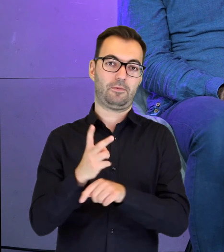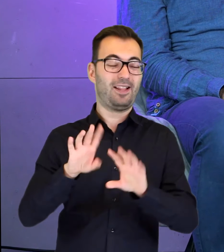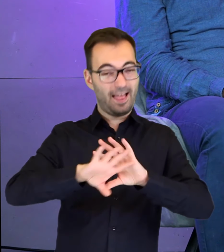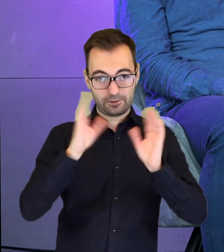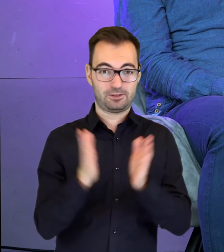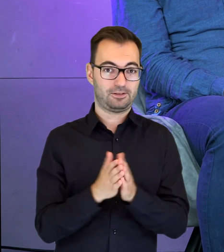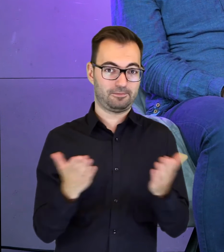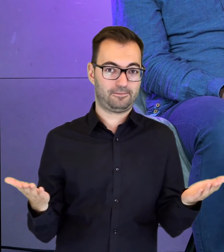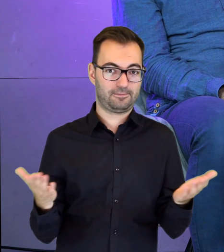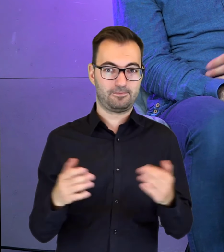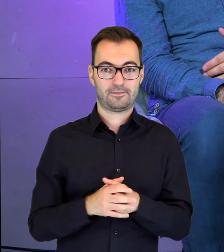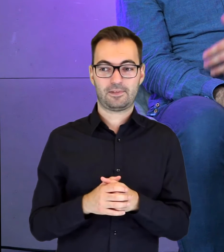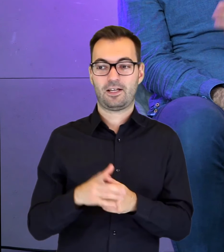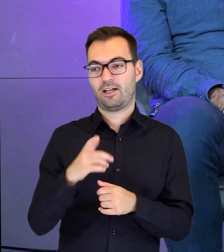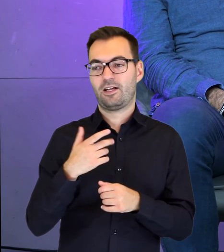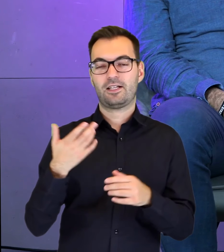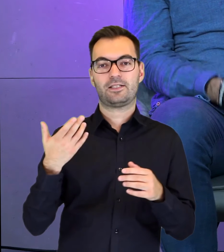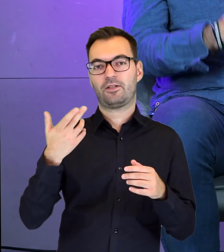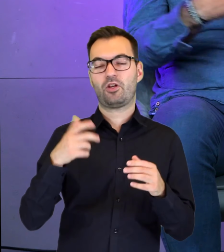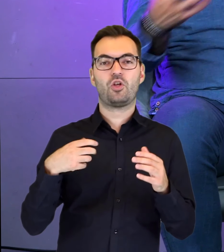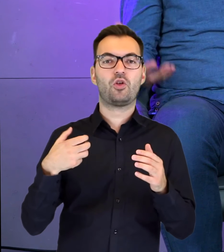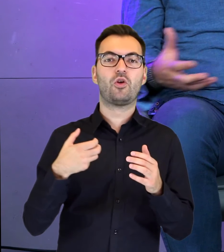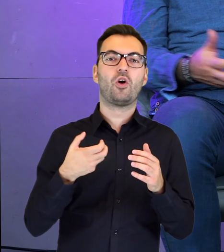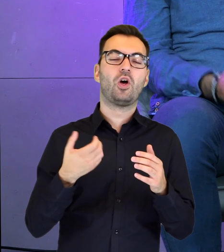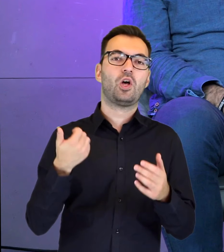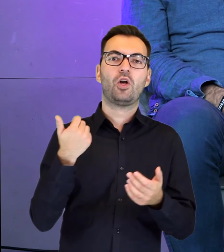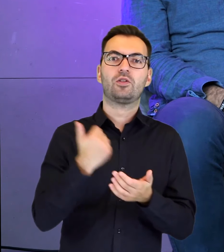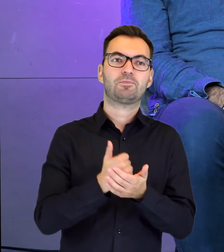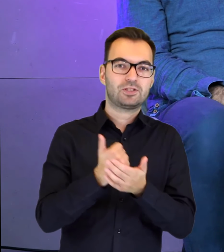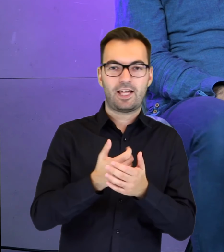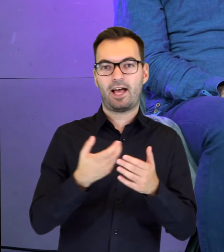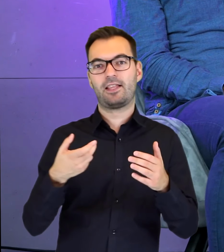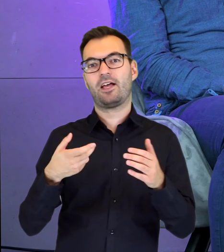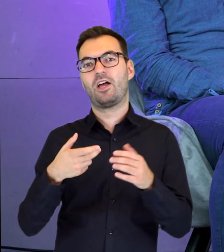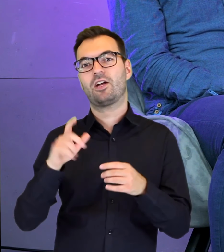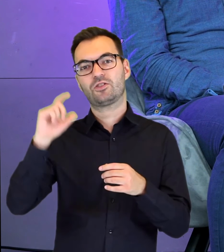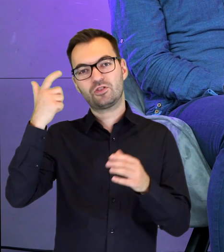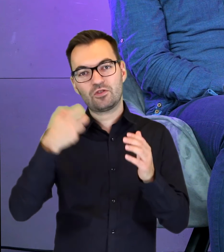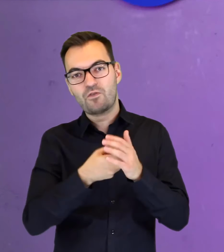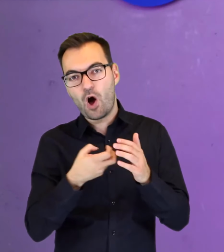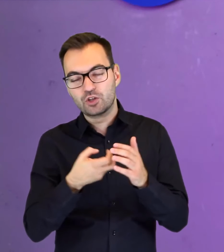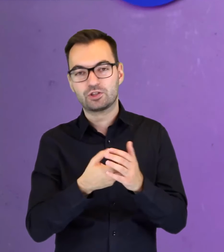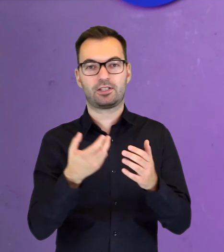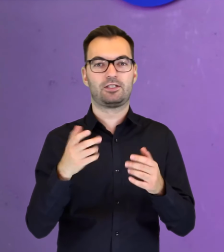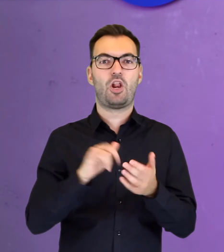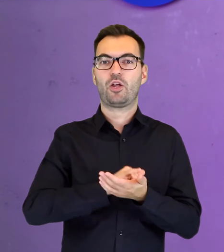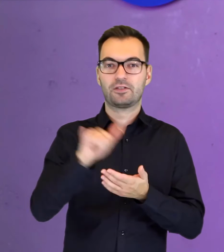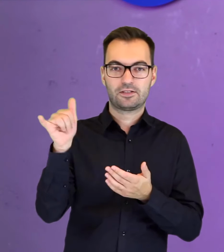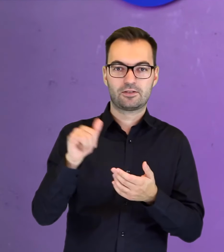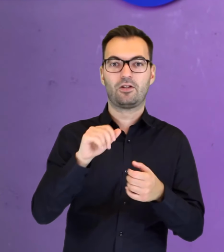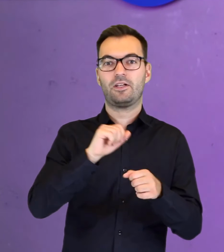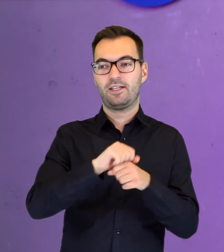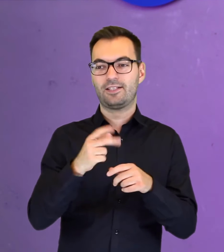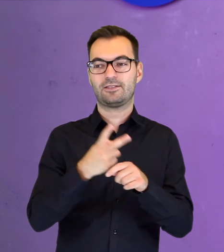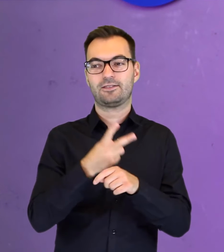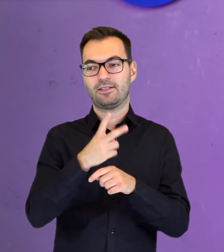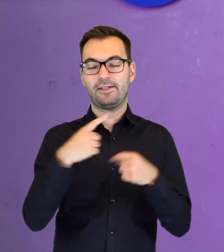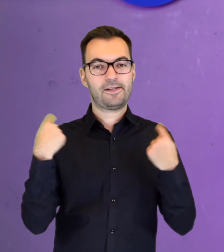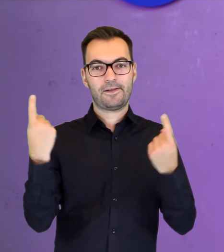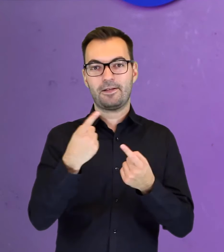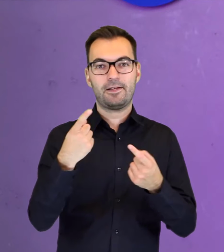to też jest jednym z ważnych kryteriów z z tworzenia kontentu dostępnego dla wszystkich Jesteśmy na dworcu jesteśmy na lotnisku